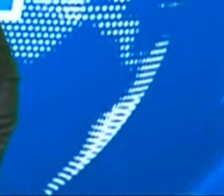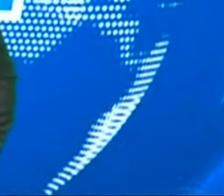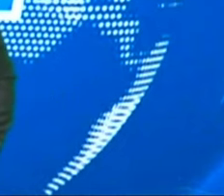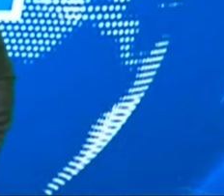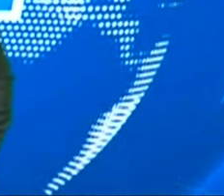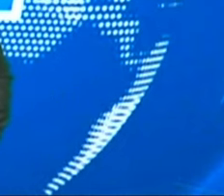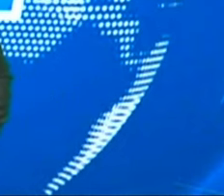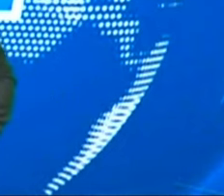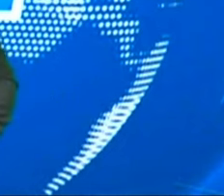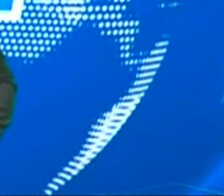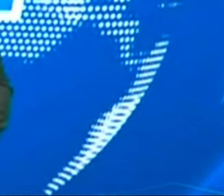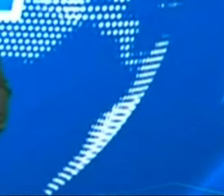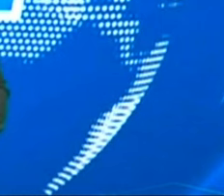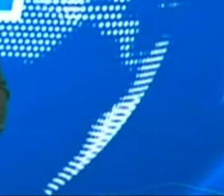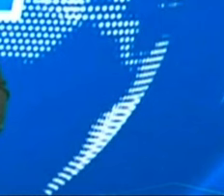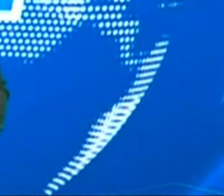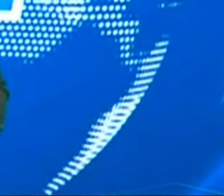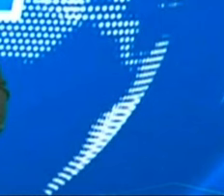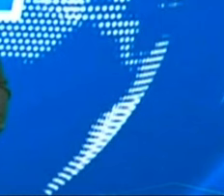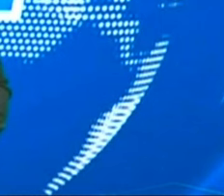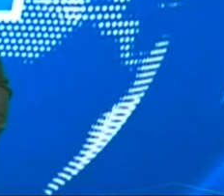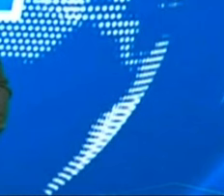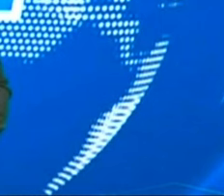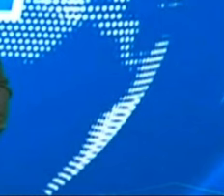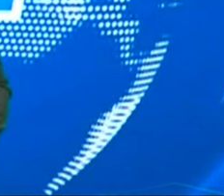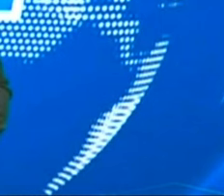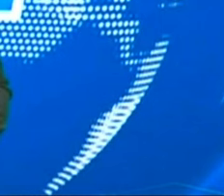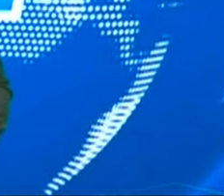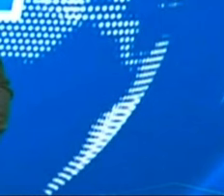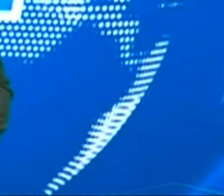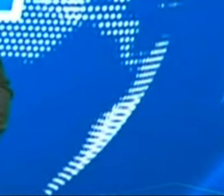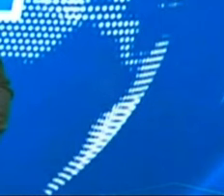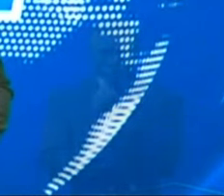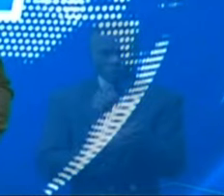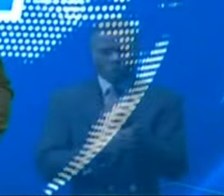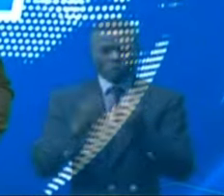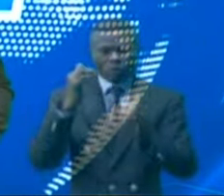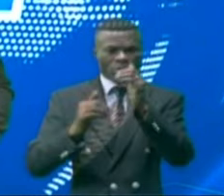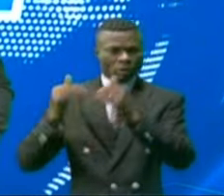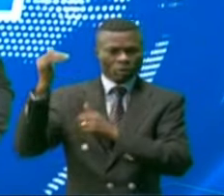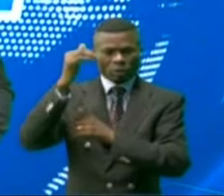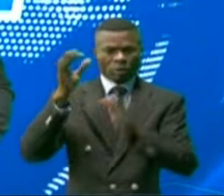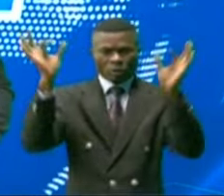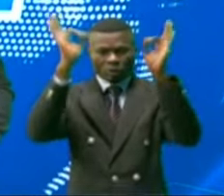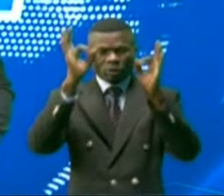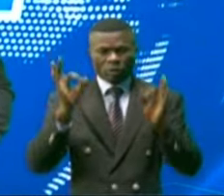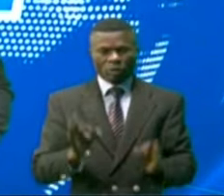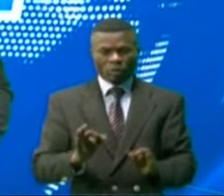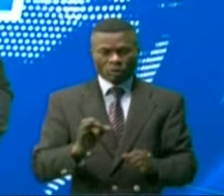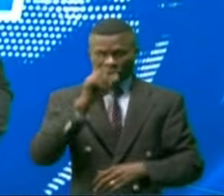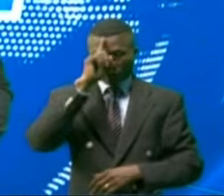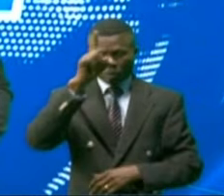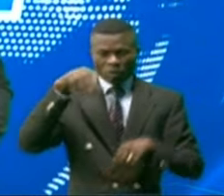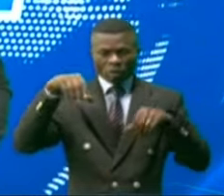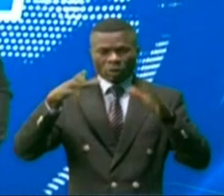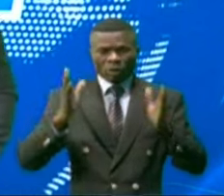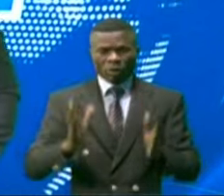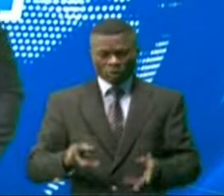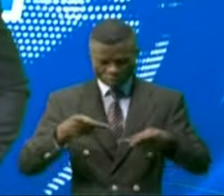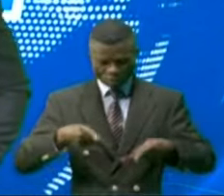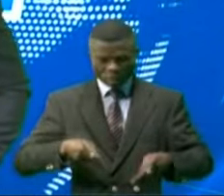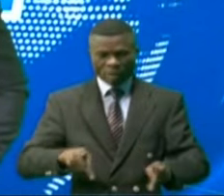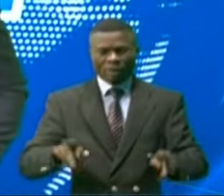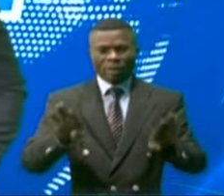de prendre en main le développement socio-économique du pays de manière souveraine, le Forum du génie civil congolais a fermé ses